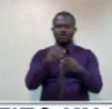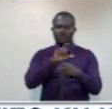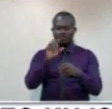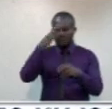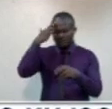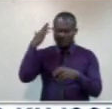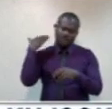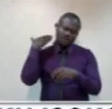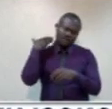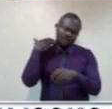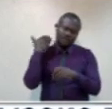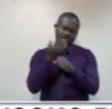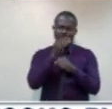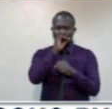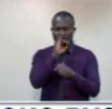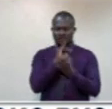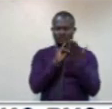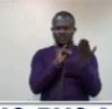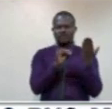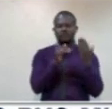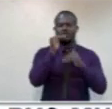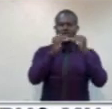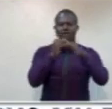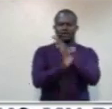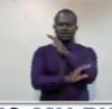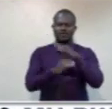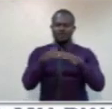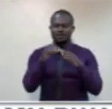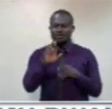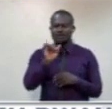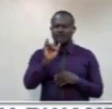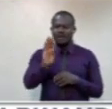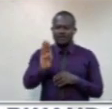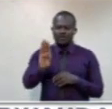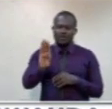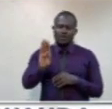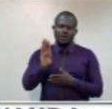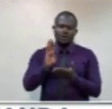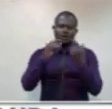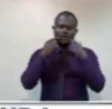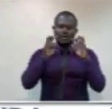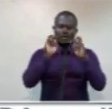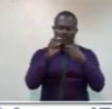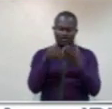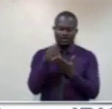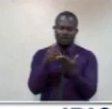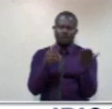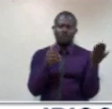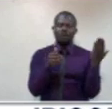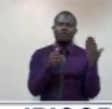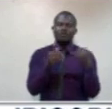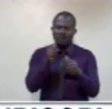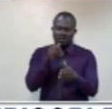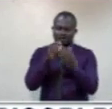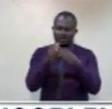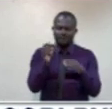kwibuka genocide yakorewe abatutsi urwego rw'igihugu rw'ubugenzacyaha RIB rukaruvuga ko bakurikiranyweho ibyaha by'igenga bitekerezo